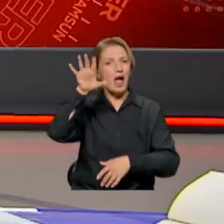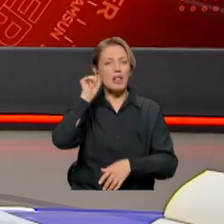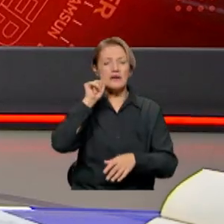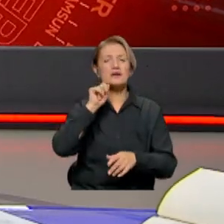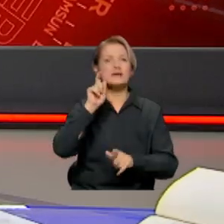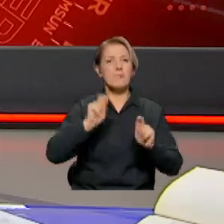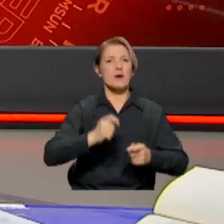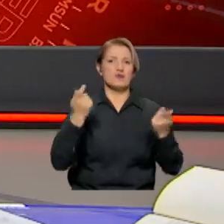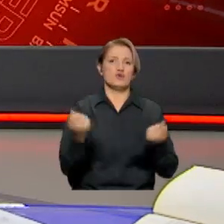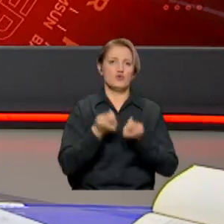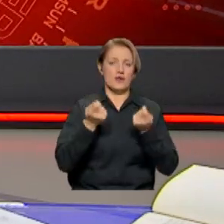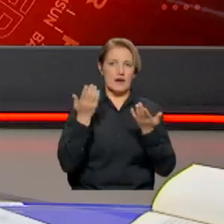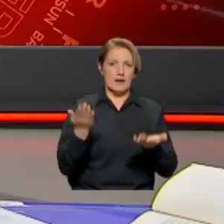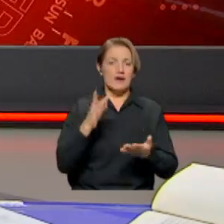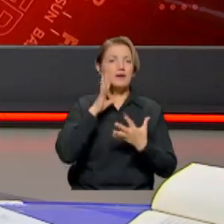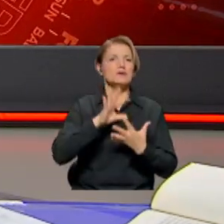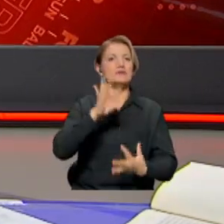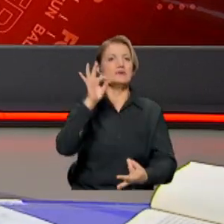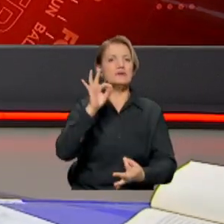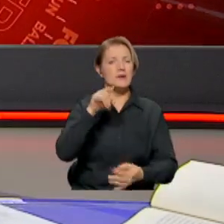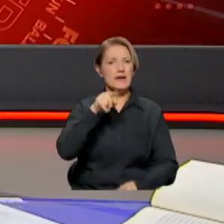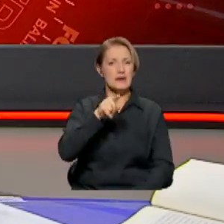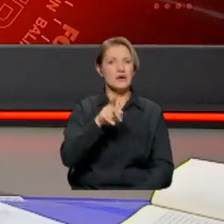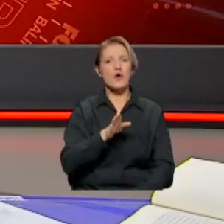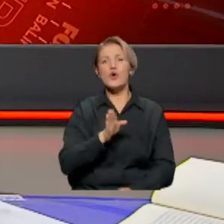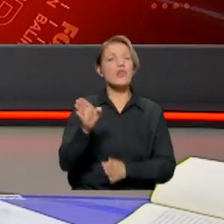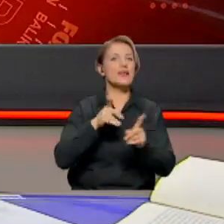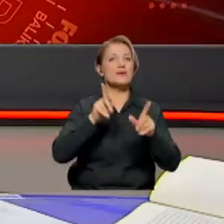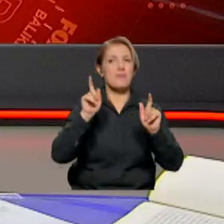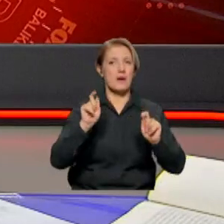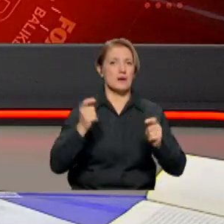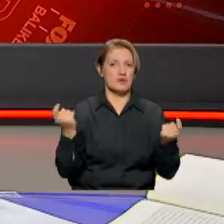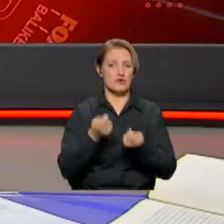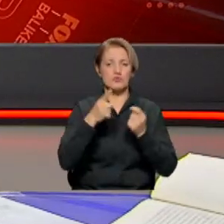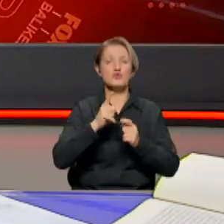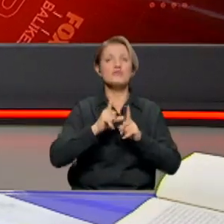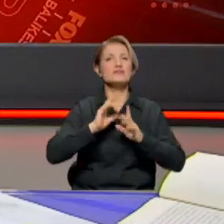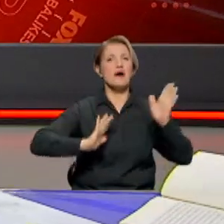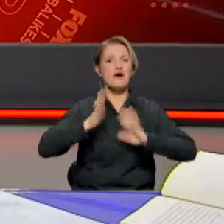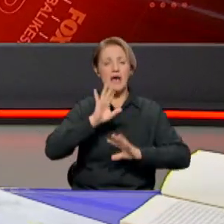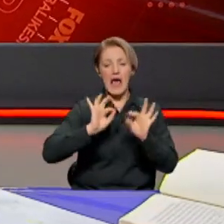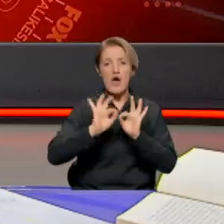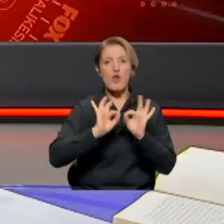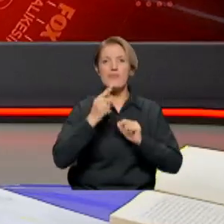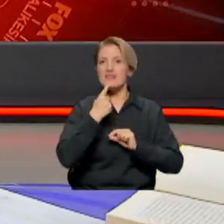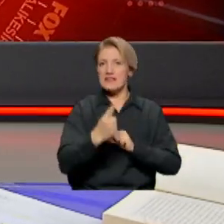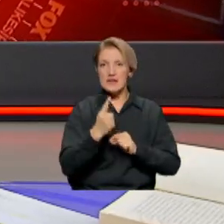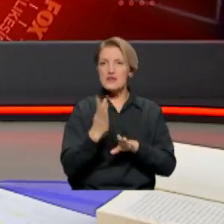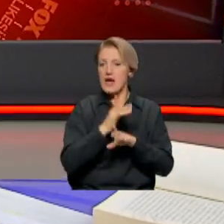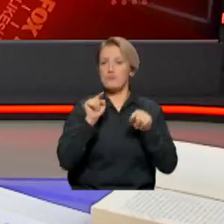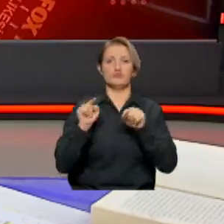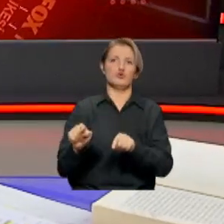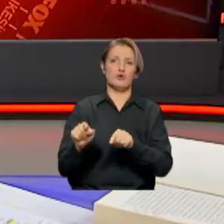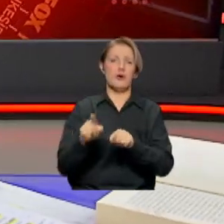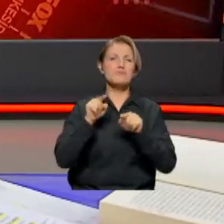spekülasyon yaratmaya çalışıyorlar insanları yönlendirmeye çalışıyorlar Bu davranışçı ekonomi falan dedikleri şeyler bunlar işte